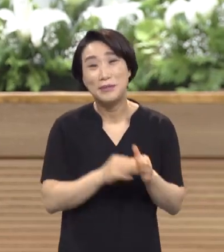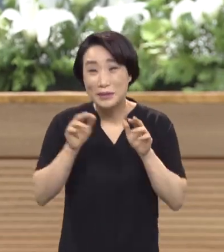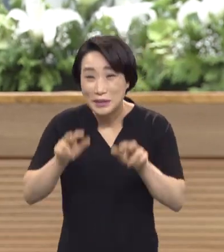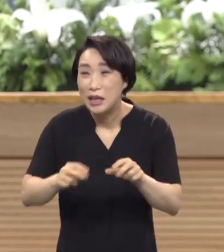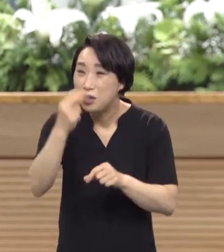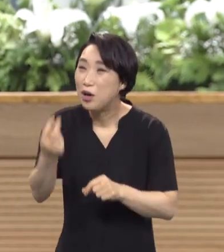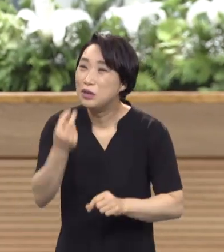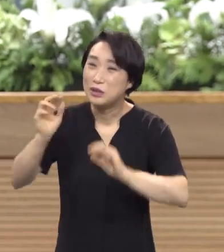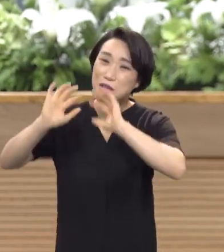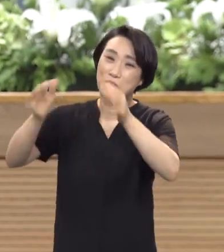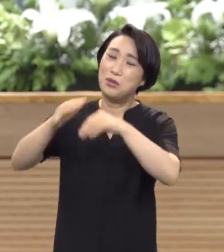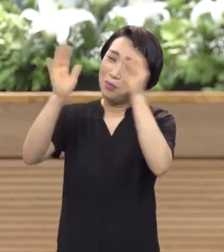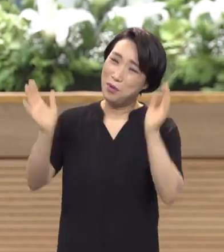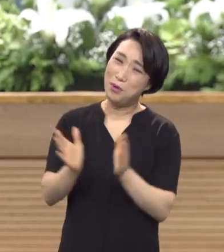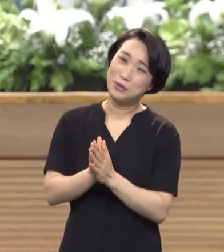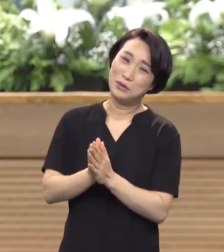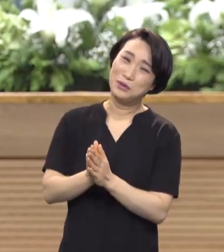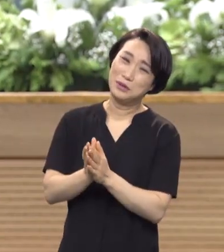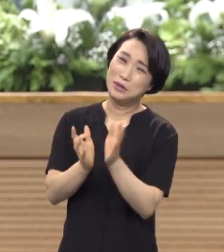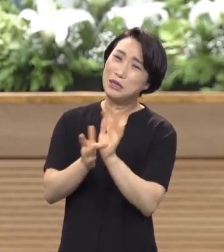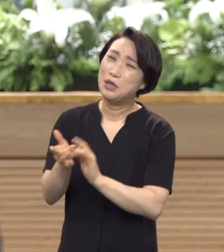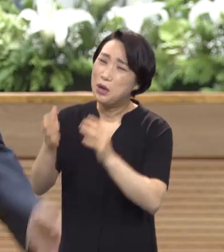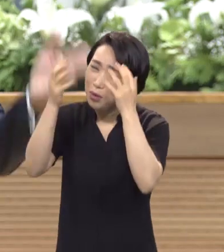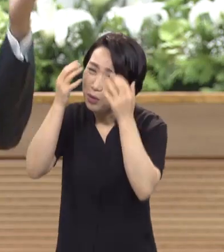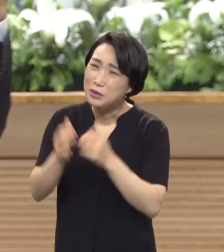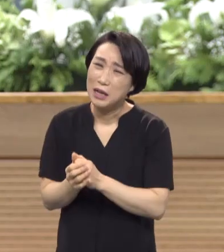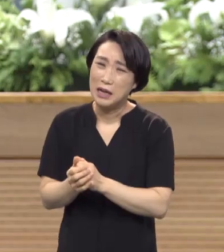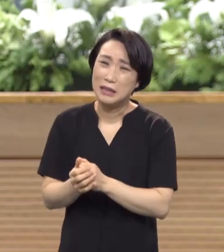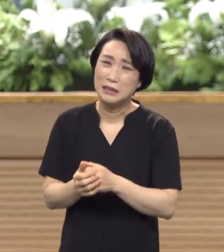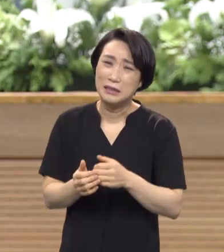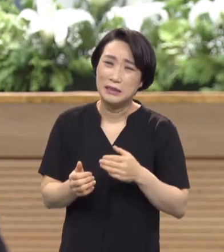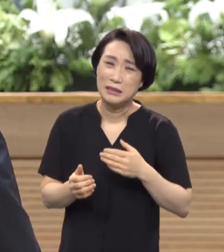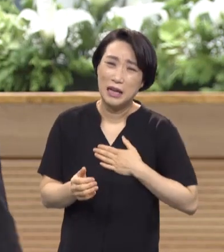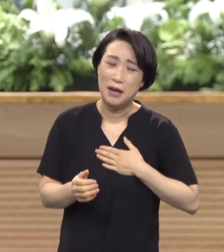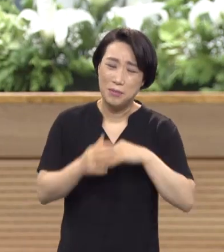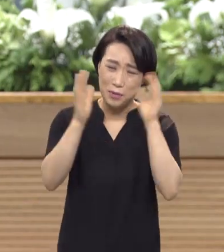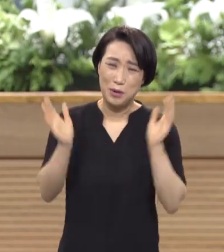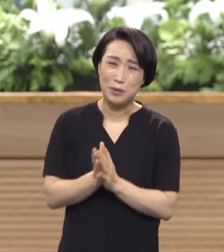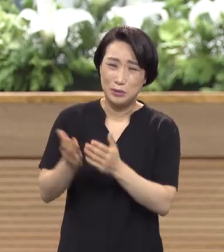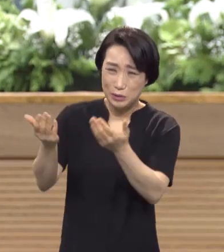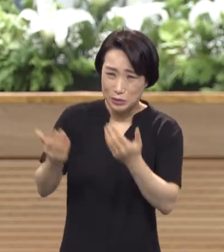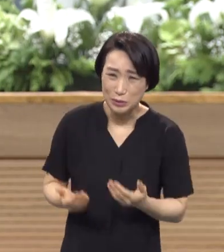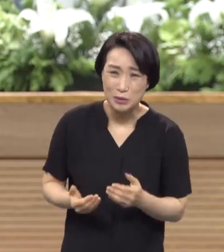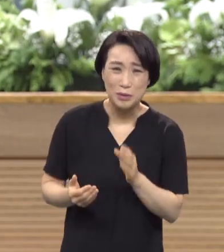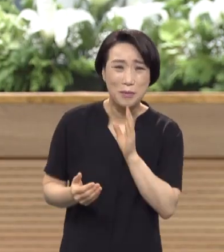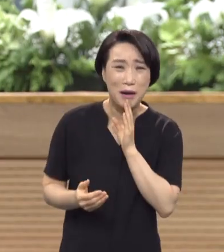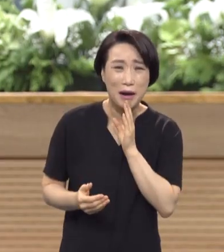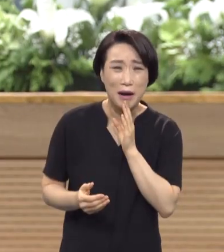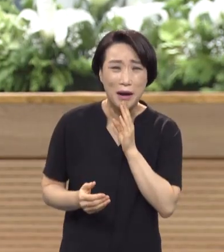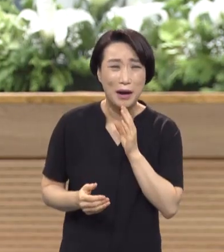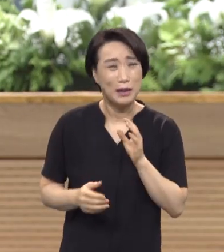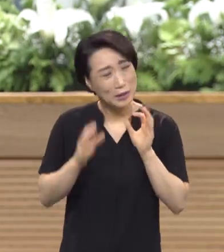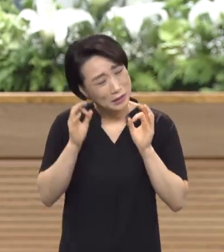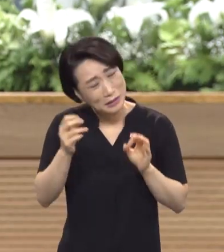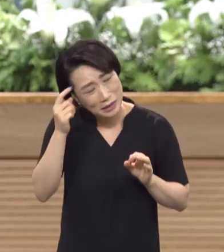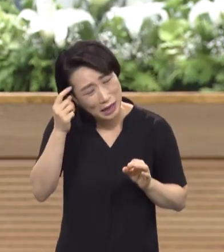영생과 천국을 자기의 고난으로 우리로 이루어짐을 바라보면서 심히 기쁘다는